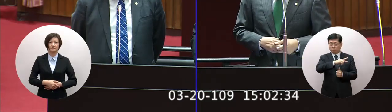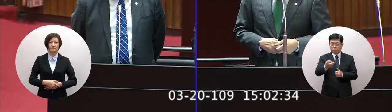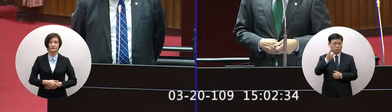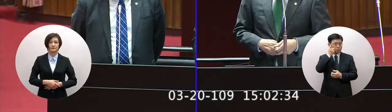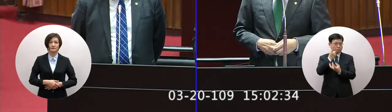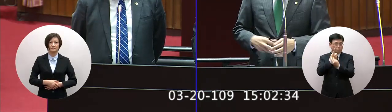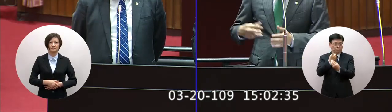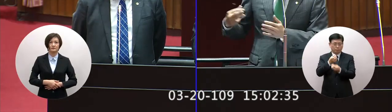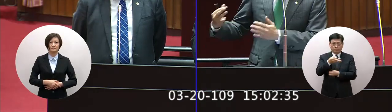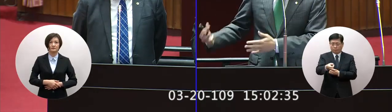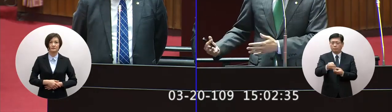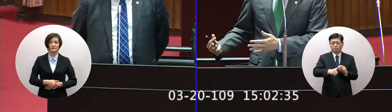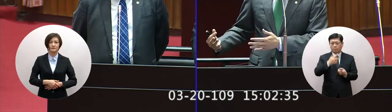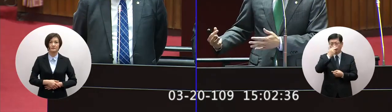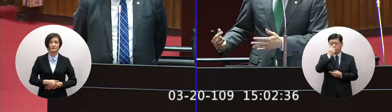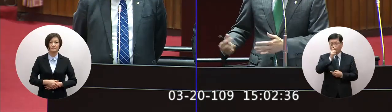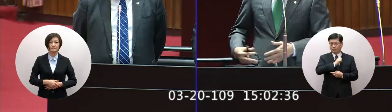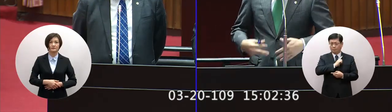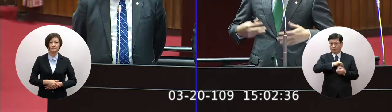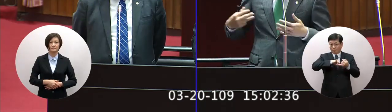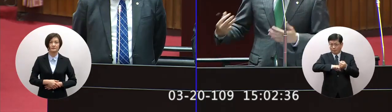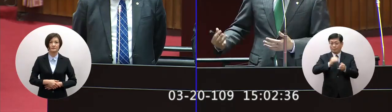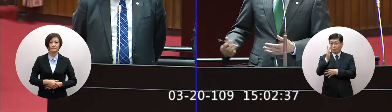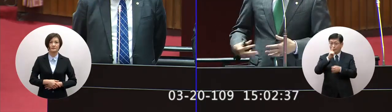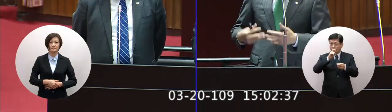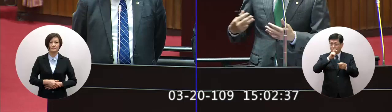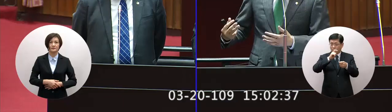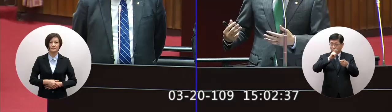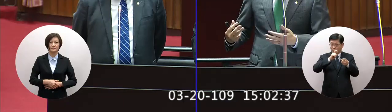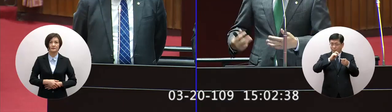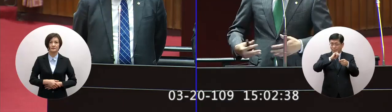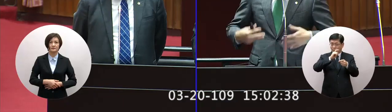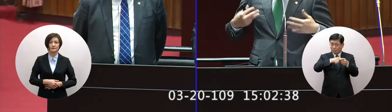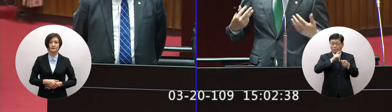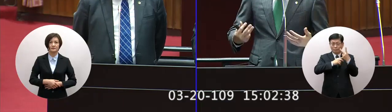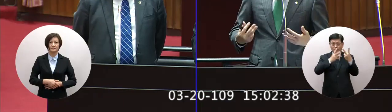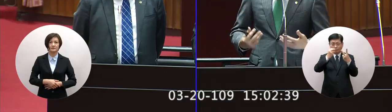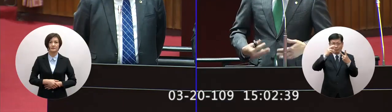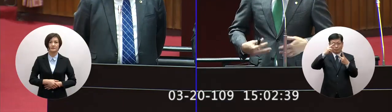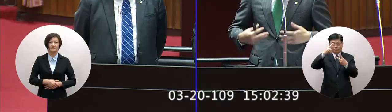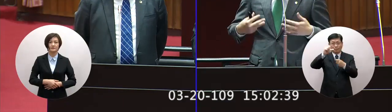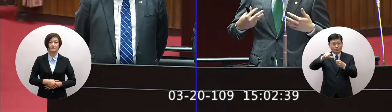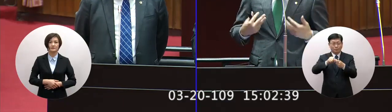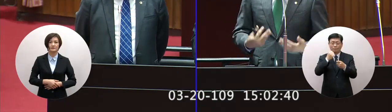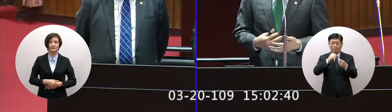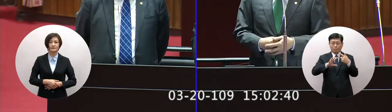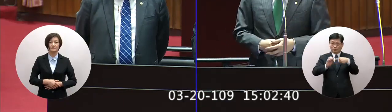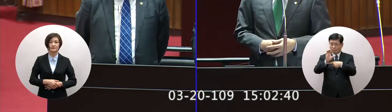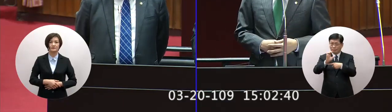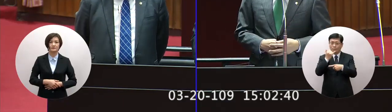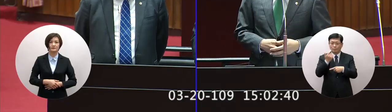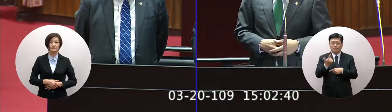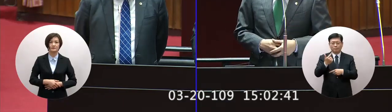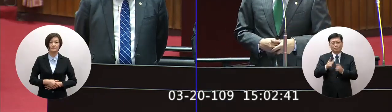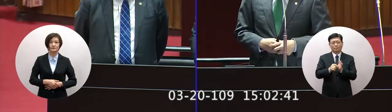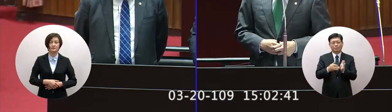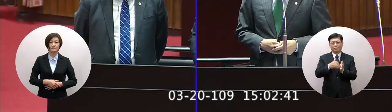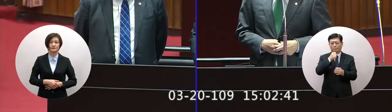很重要的一个机会。政府自己定的目标，2025年要达到90%。那我希望利用这机会，政府来协助，尽量来推动。